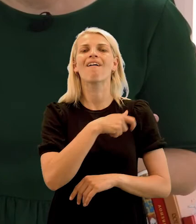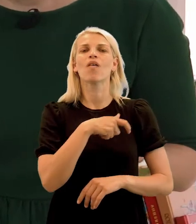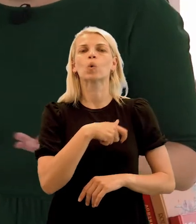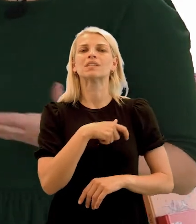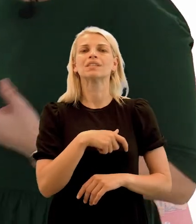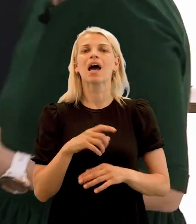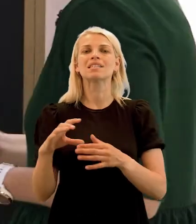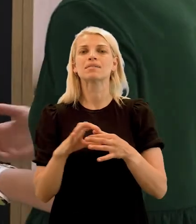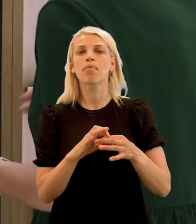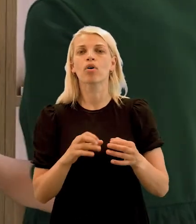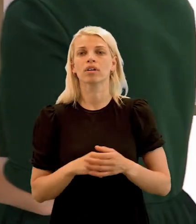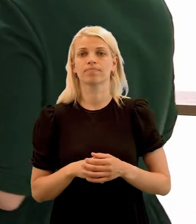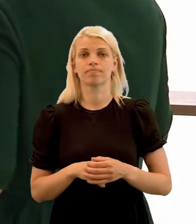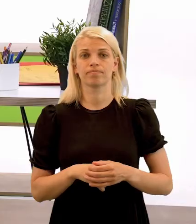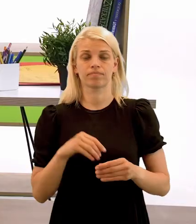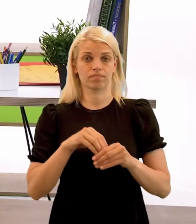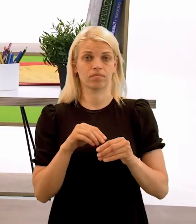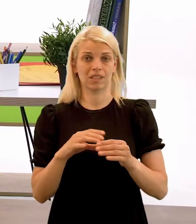spojky?